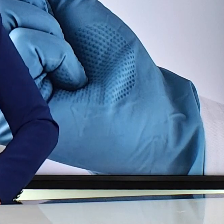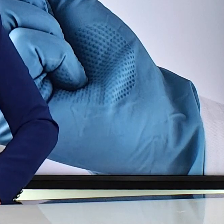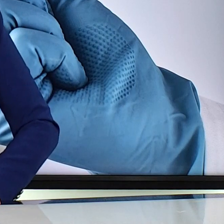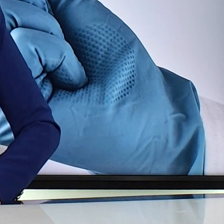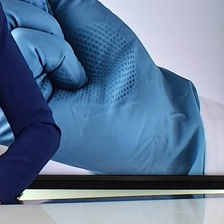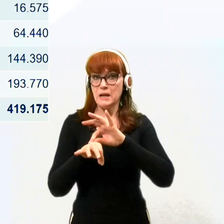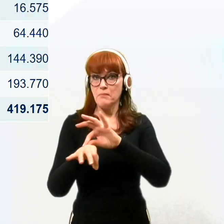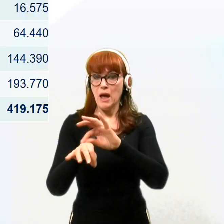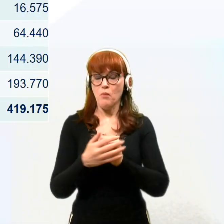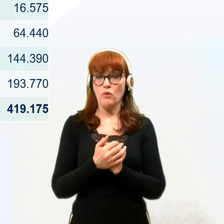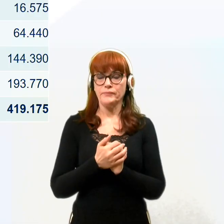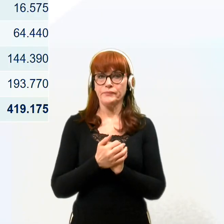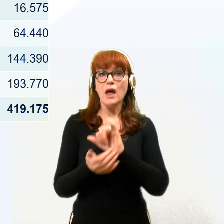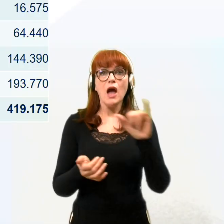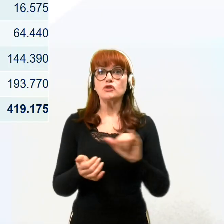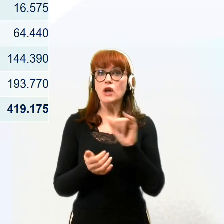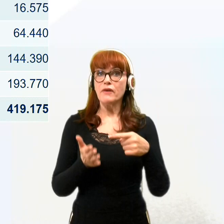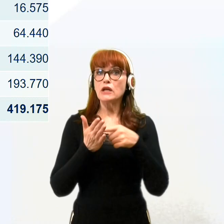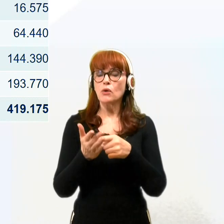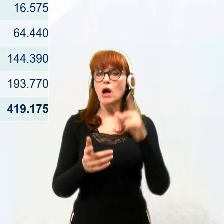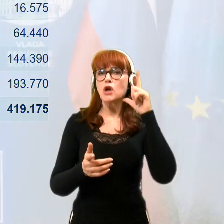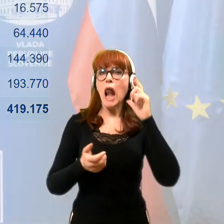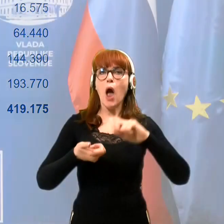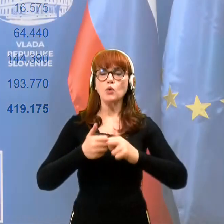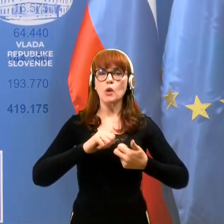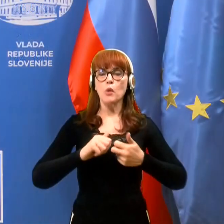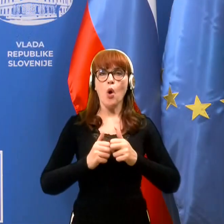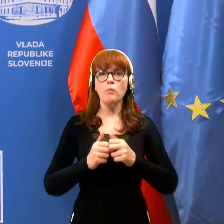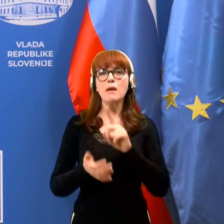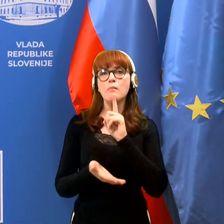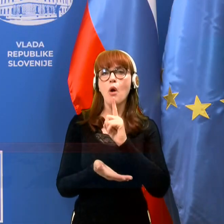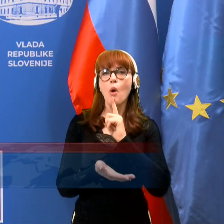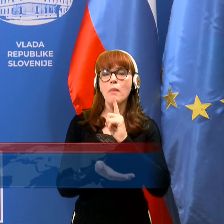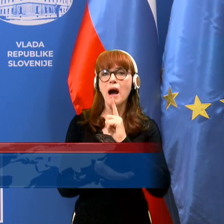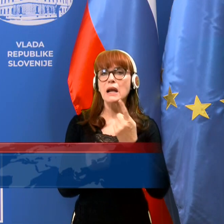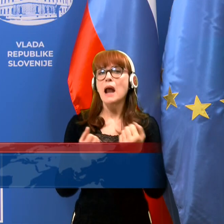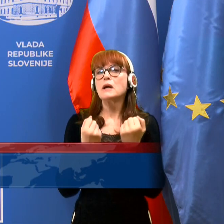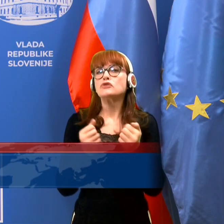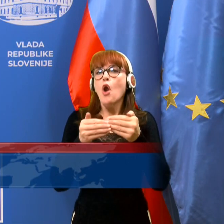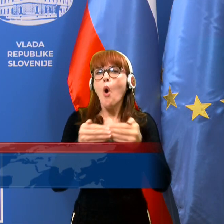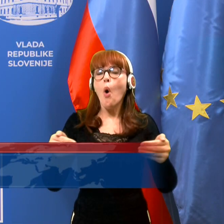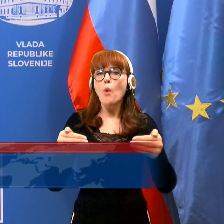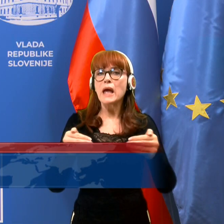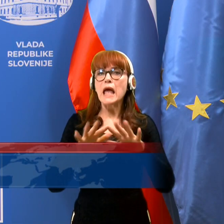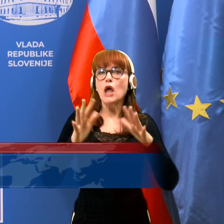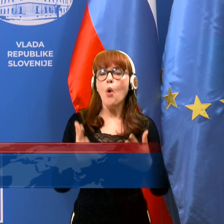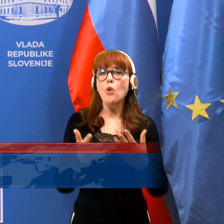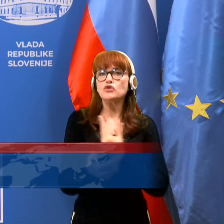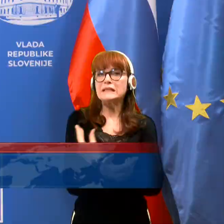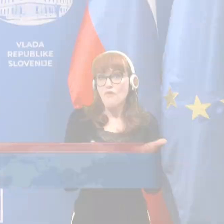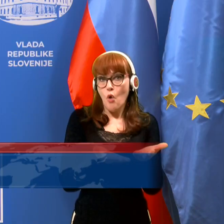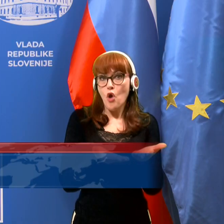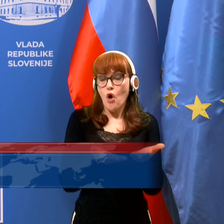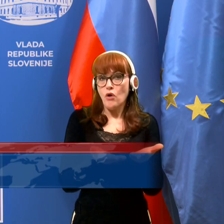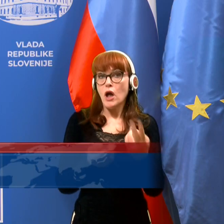nekoliko sprostili. Zdaj še vedno se kaže kot glavni problem pomankanje ali pa zelo omejene količine cepiva, ki so na